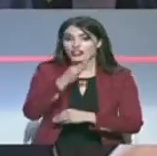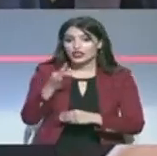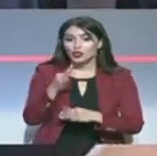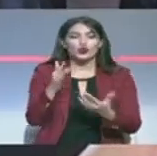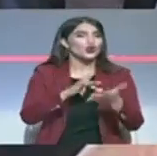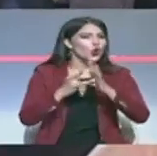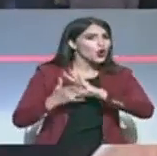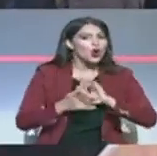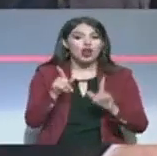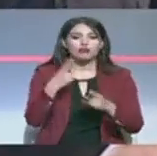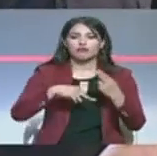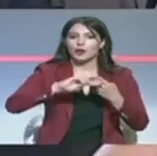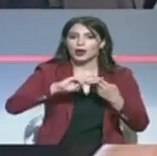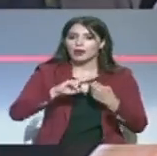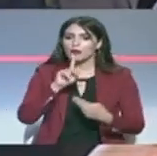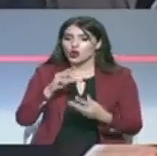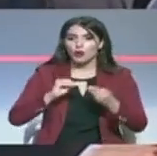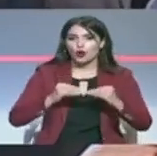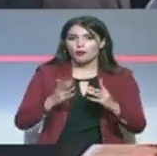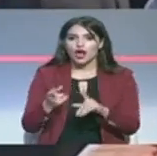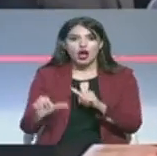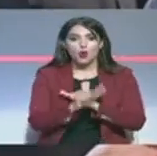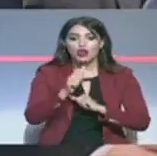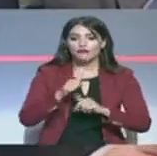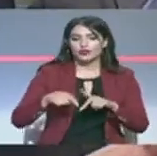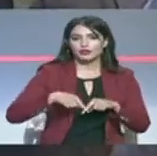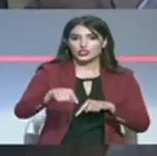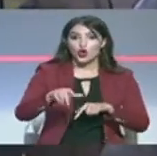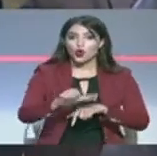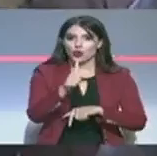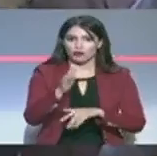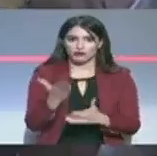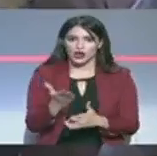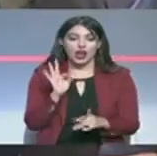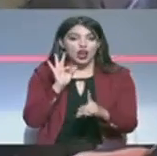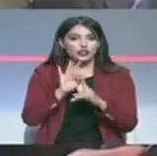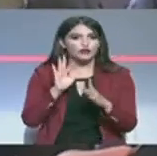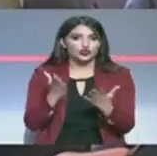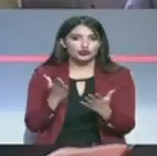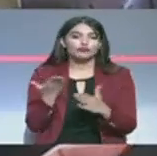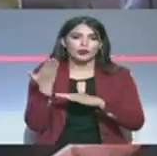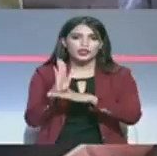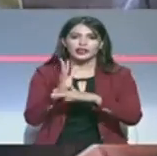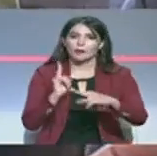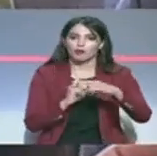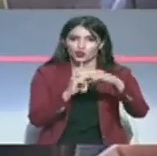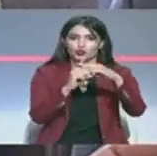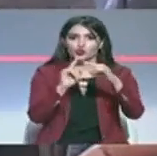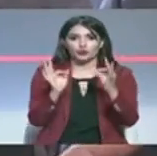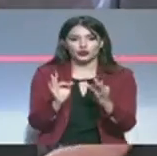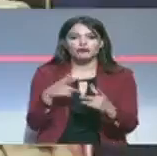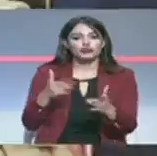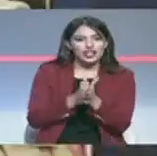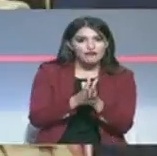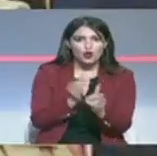النفط هي الإجابة على هذه القضايا أولا في الخطوات الأولى حتى تعطي معناها إشارات إيجابية في قدرتها على